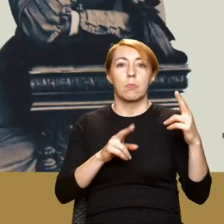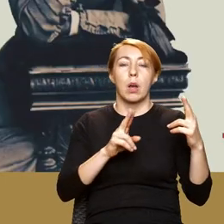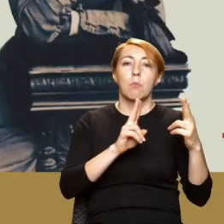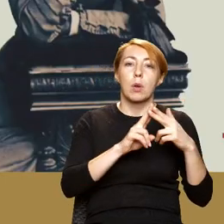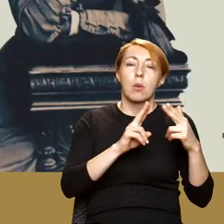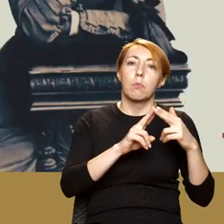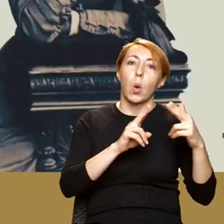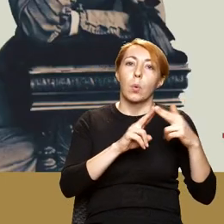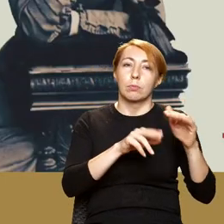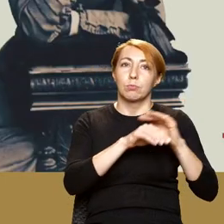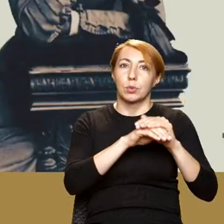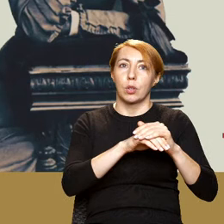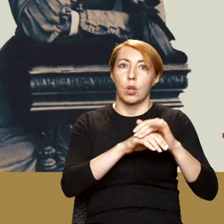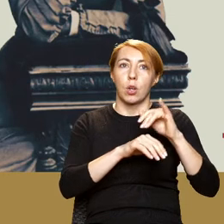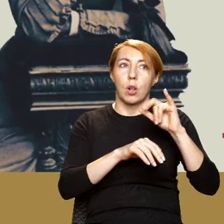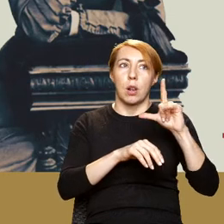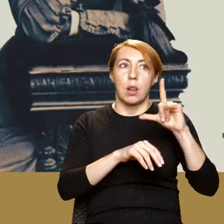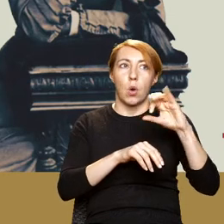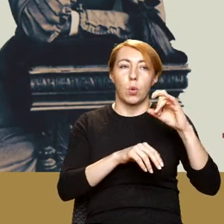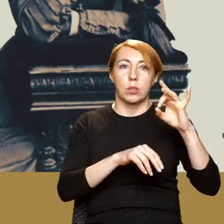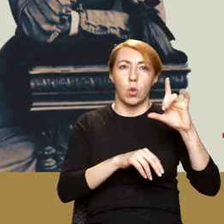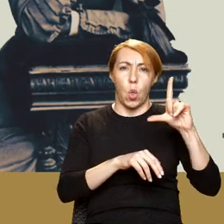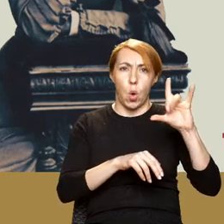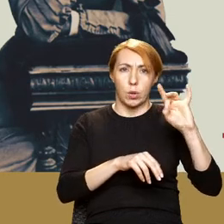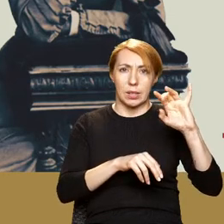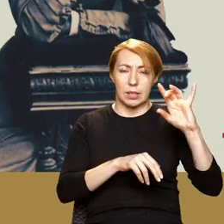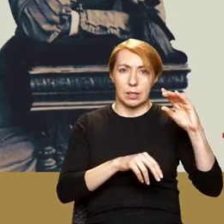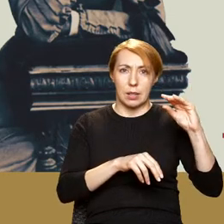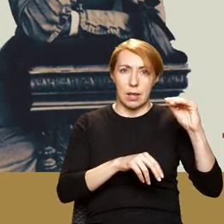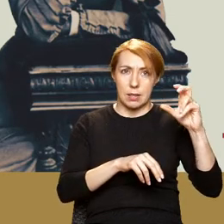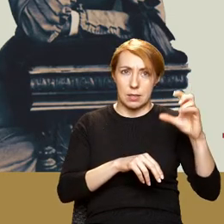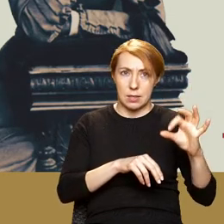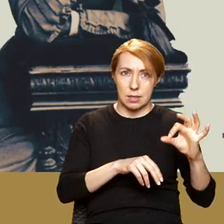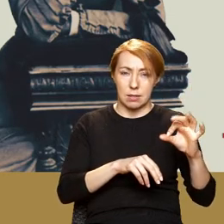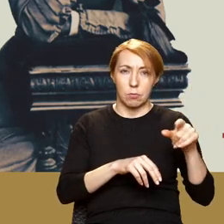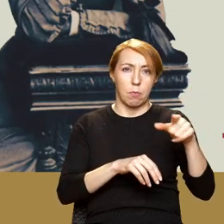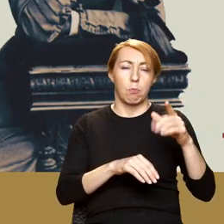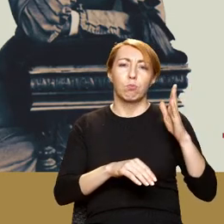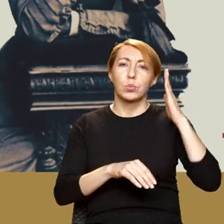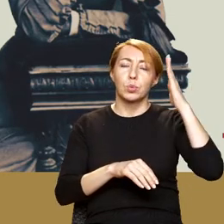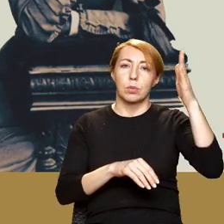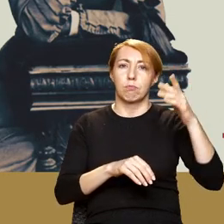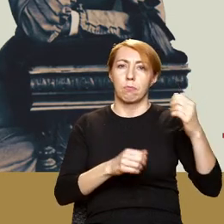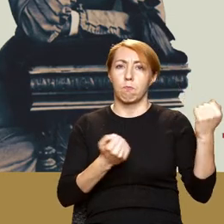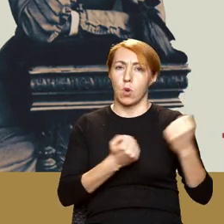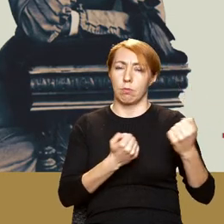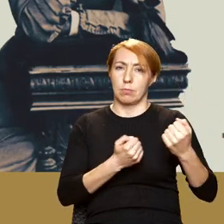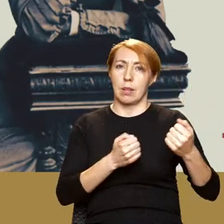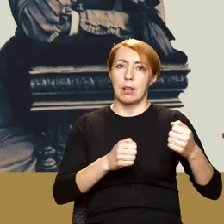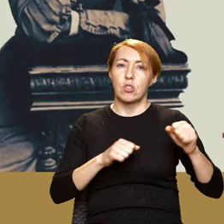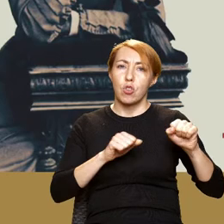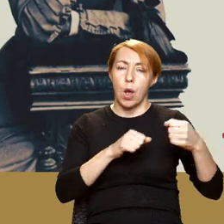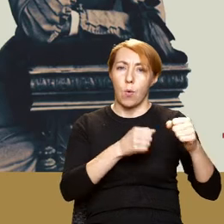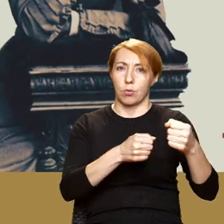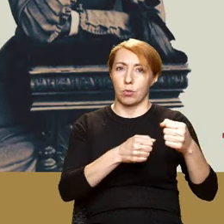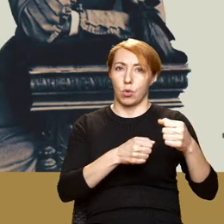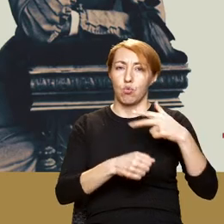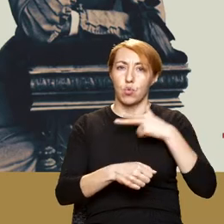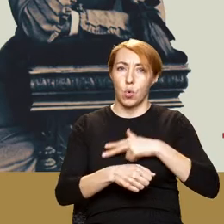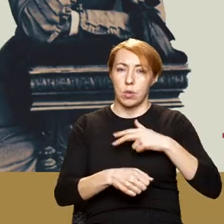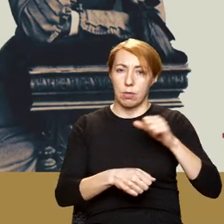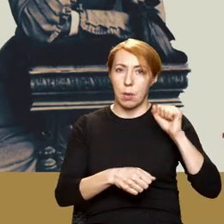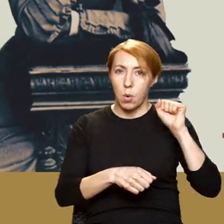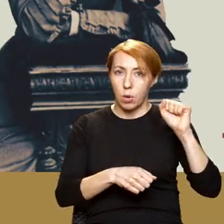Jogi Hessem, późniejszym wybitnym czy bardzo znanym działaczem socjaldemokratycznym,